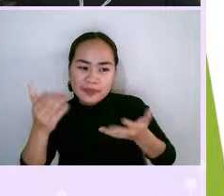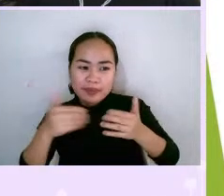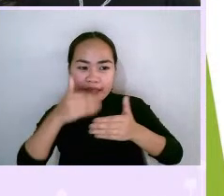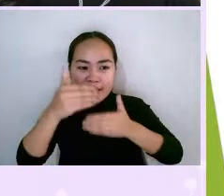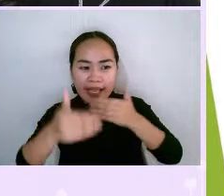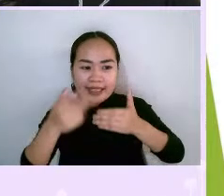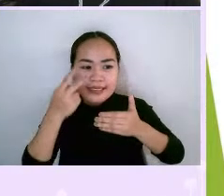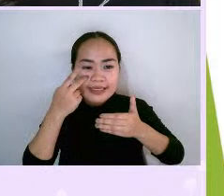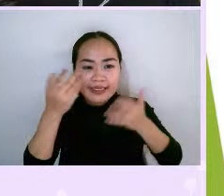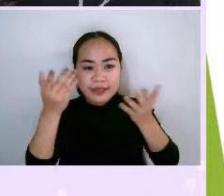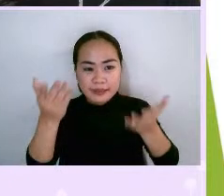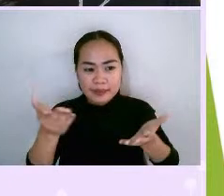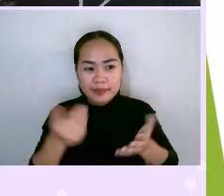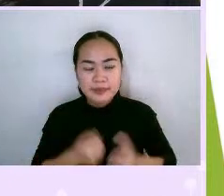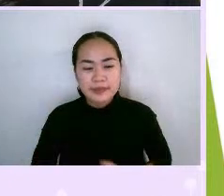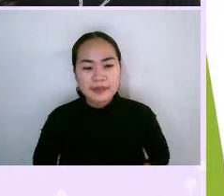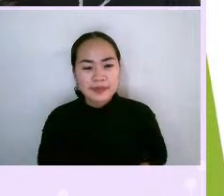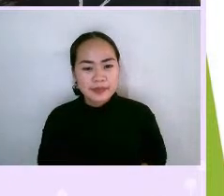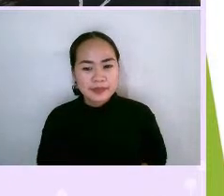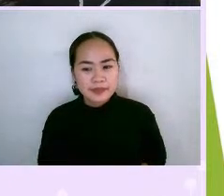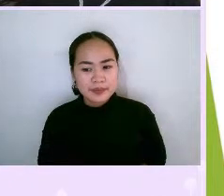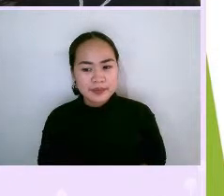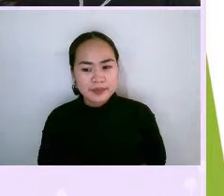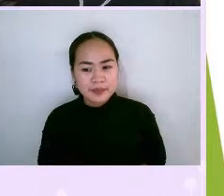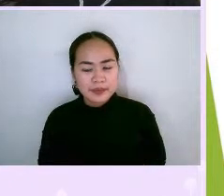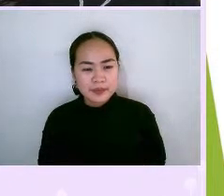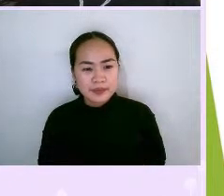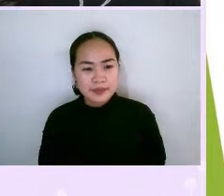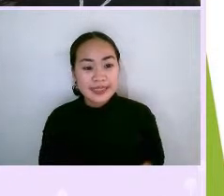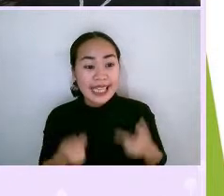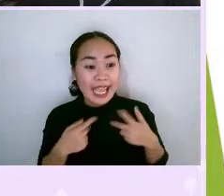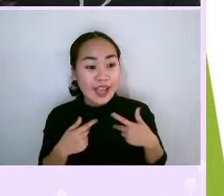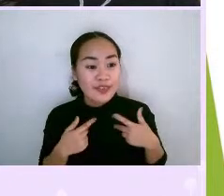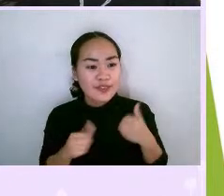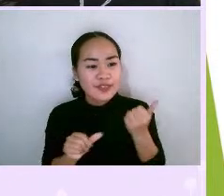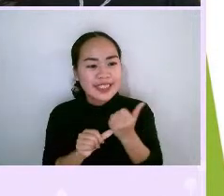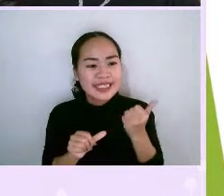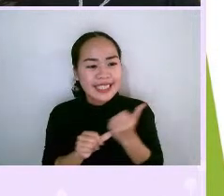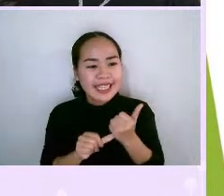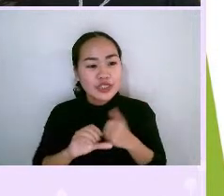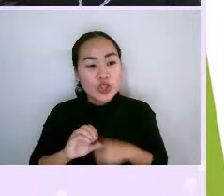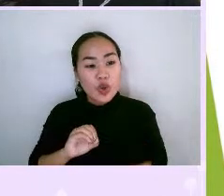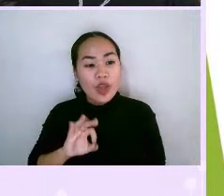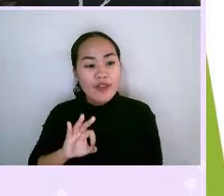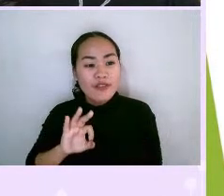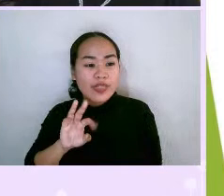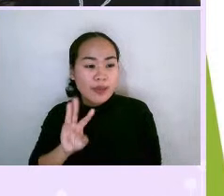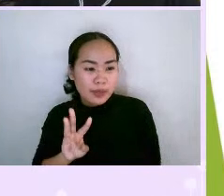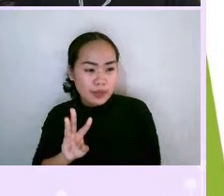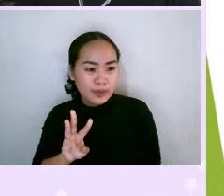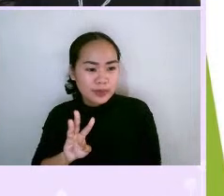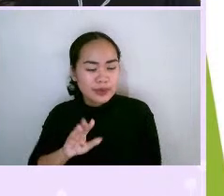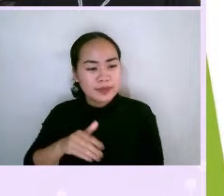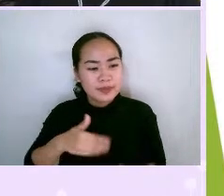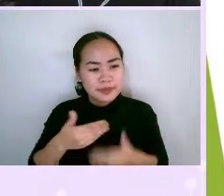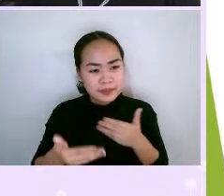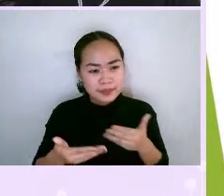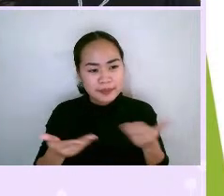Next slide please. And of course, meron din tayong assistance to OFWs. Next slide.